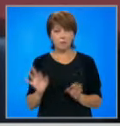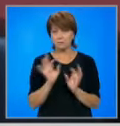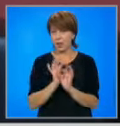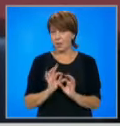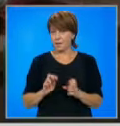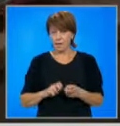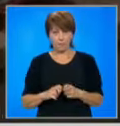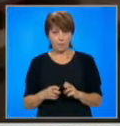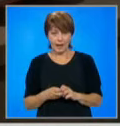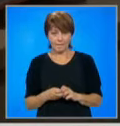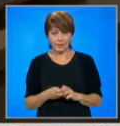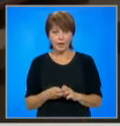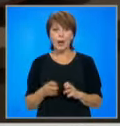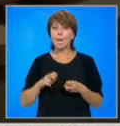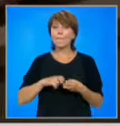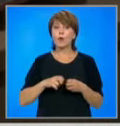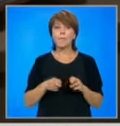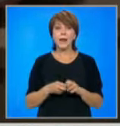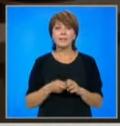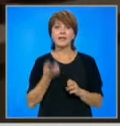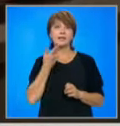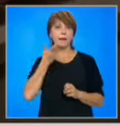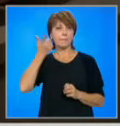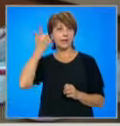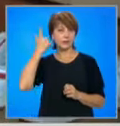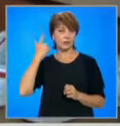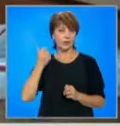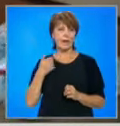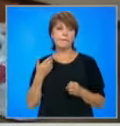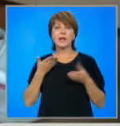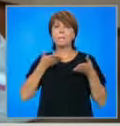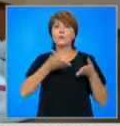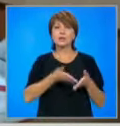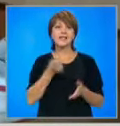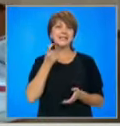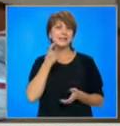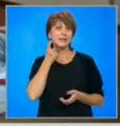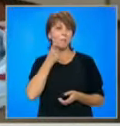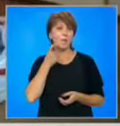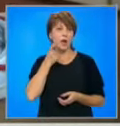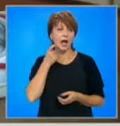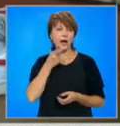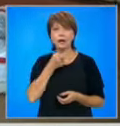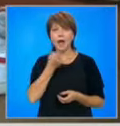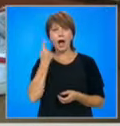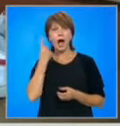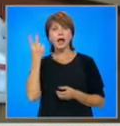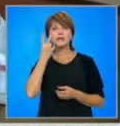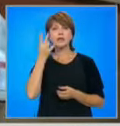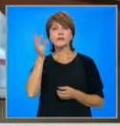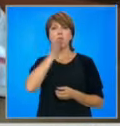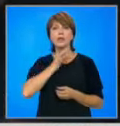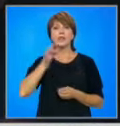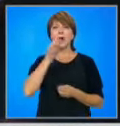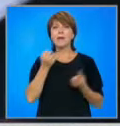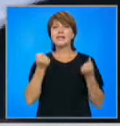никакви проблеми. Проблемите започват миналата година. При посещение на зъболекар, Емануела разбира, че не е здравно